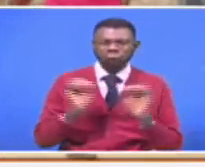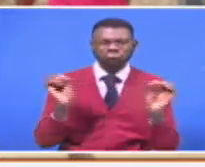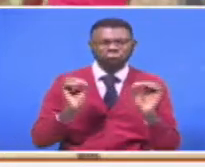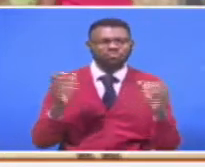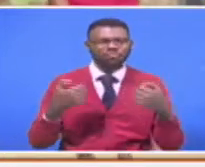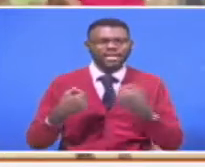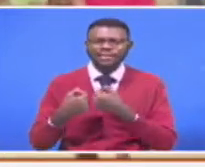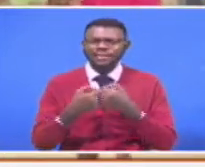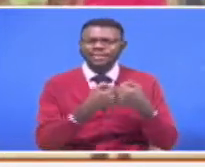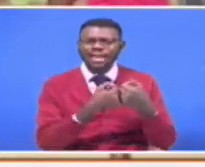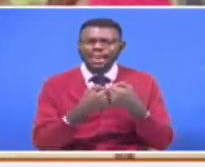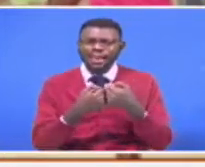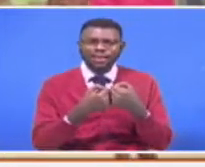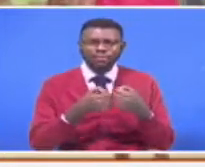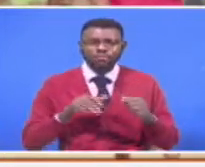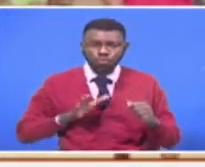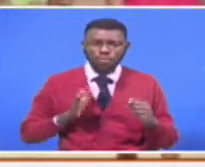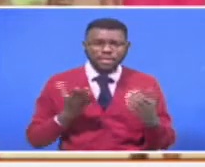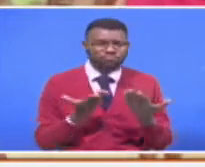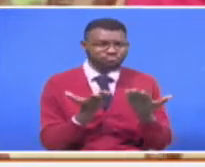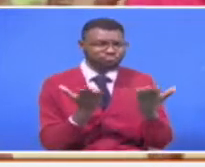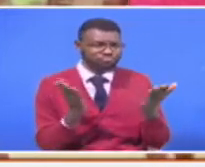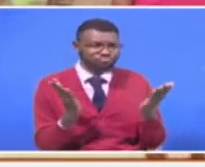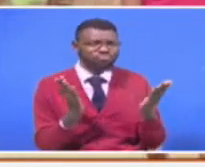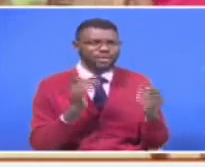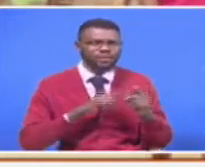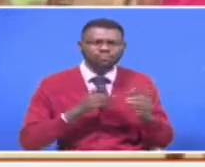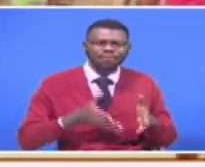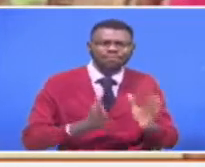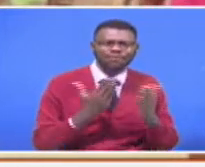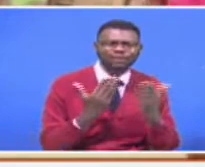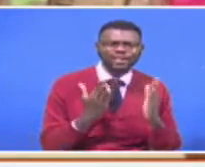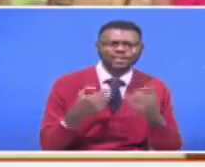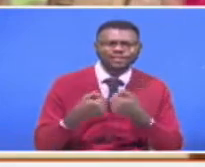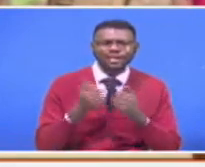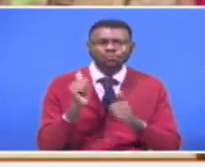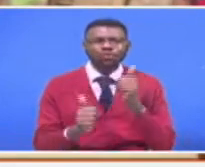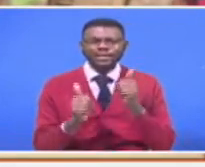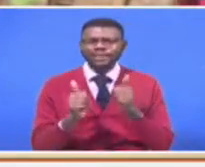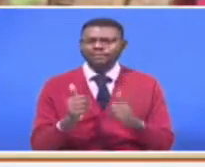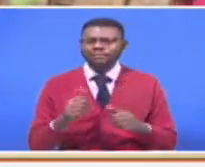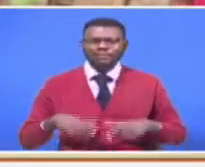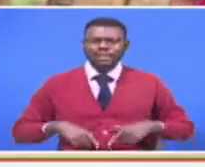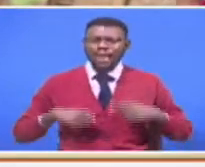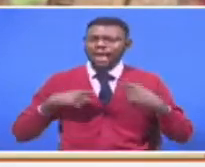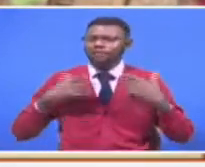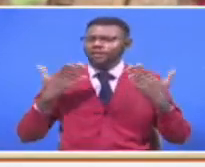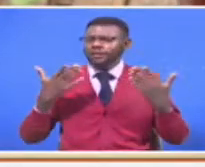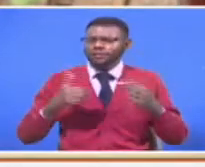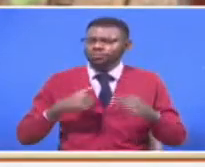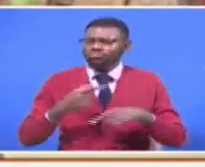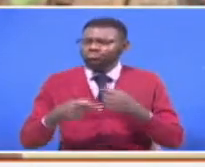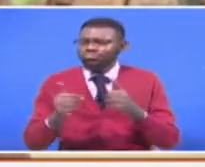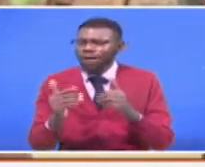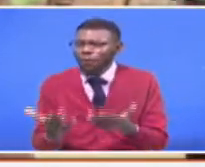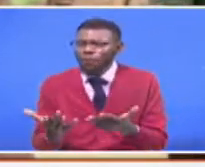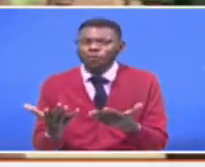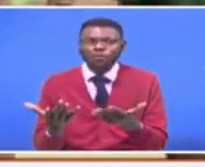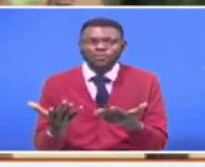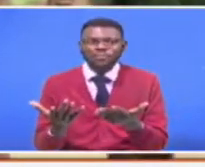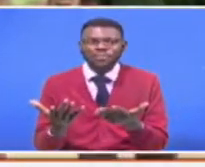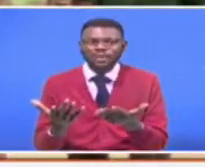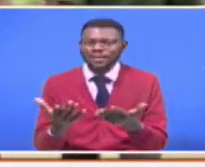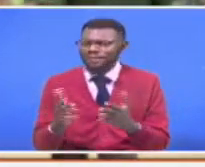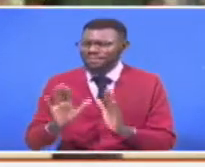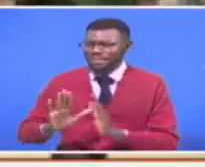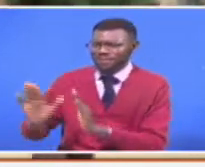changamoto ambayo kina mama ambao wamejifungua ukumbana nayo ni jinsi ya kujikimu kimaisha bila kuathiri shughuli ya kunyonyesha